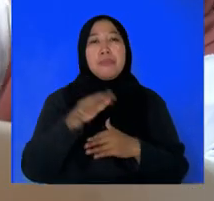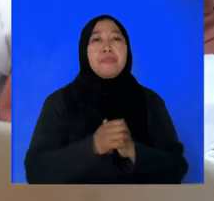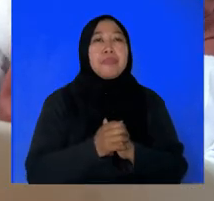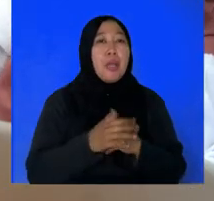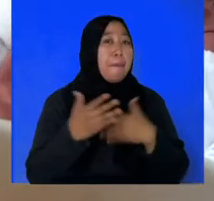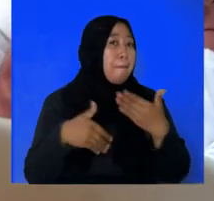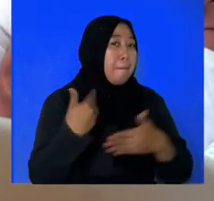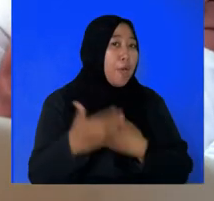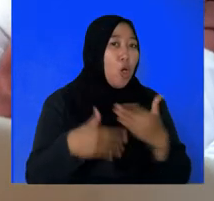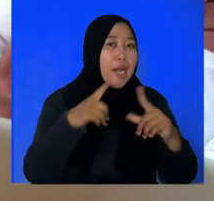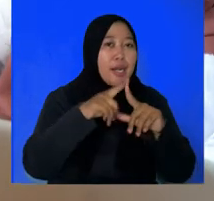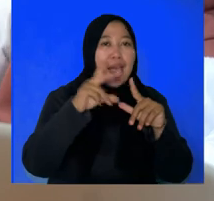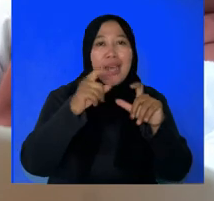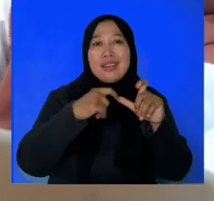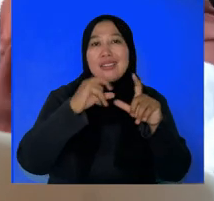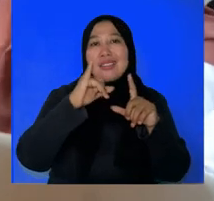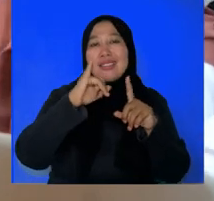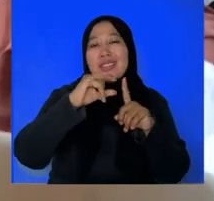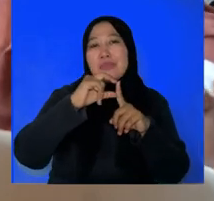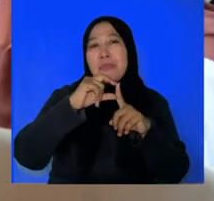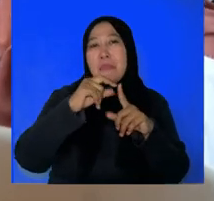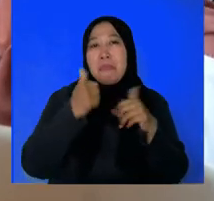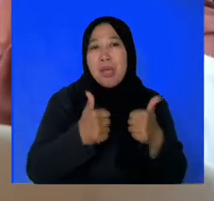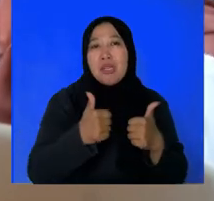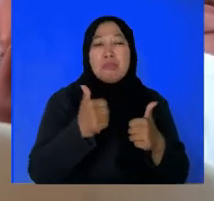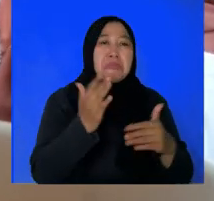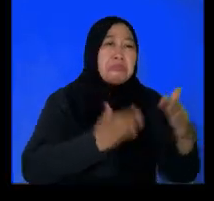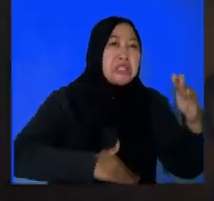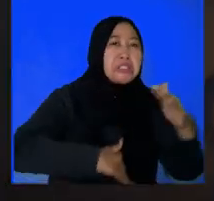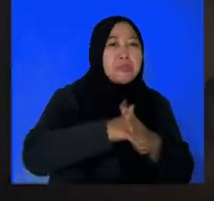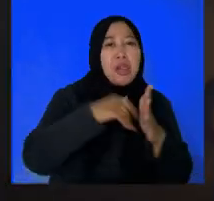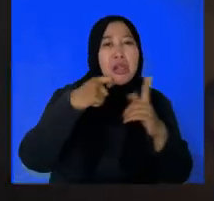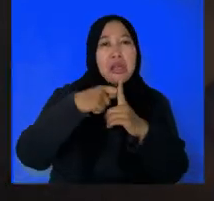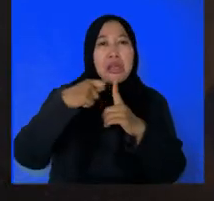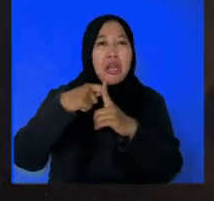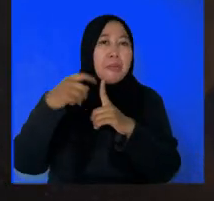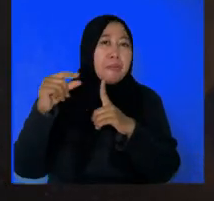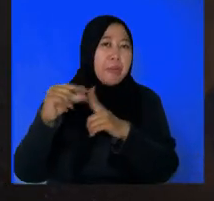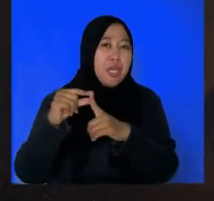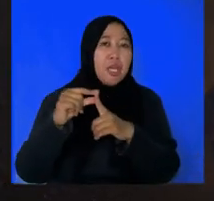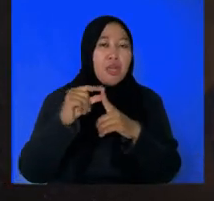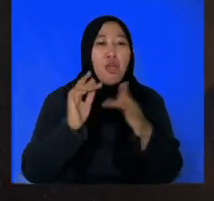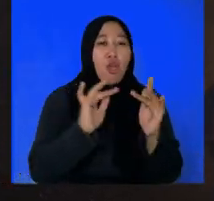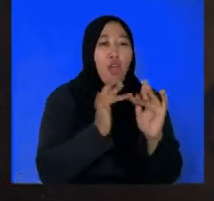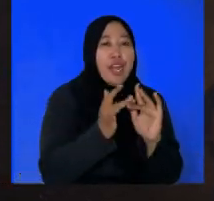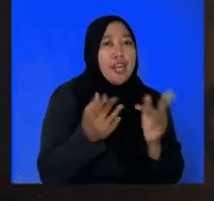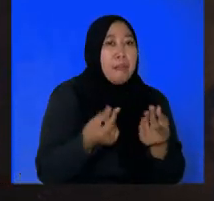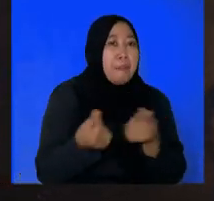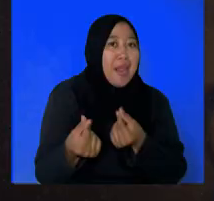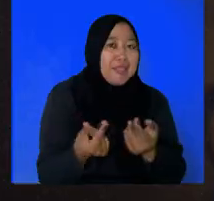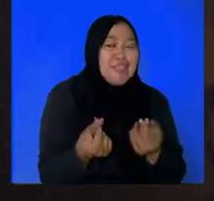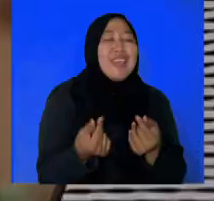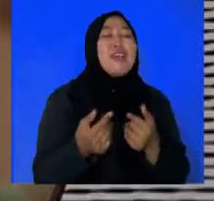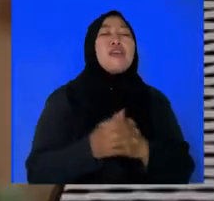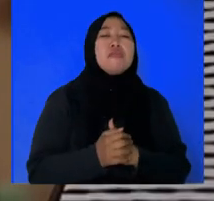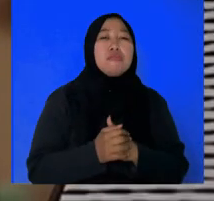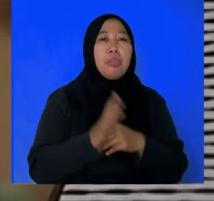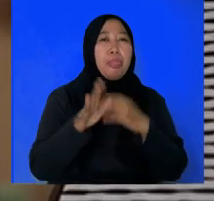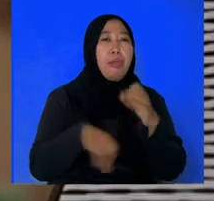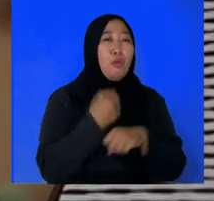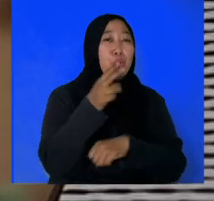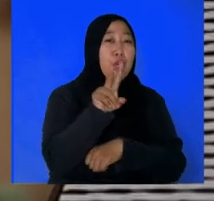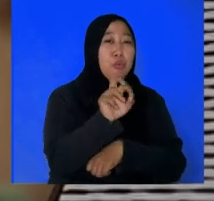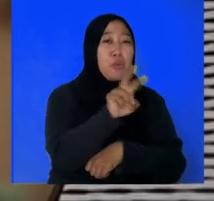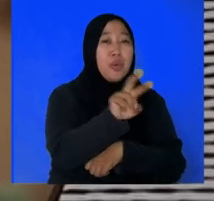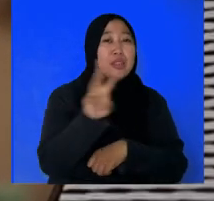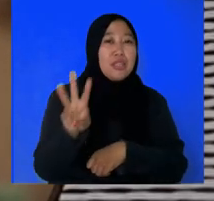78,25. Pengelolaan arsip yang baik serta optimalisasi penggunaan KKP dan digital payment dalam belanja barang dan jasa